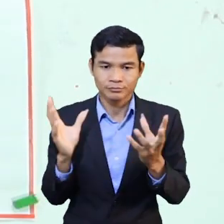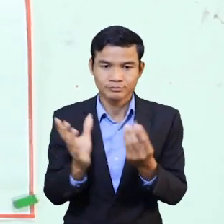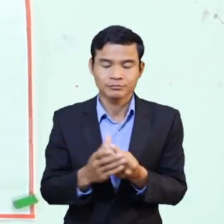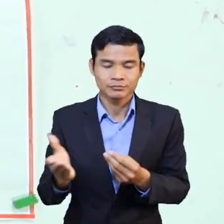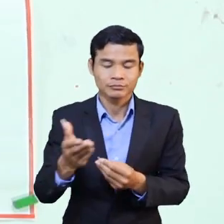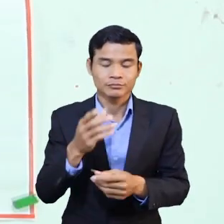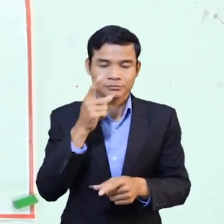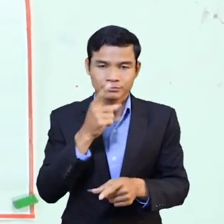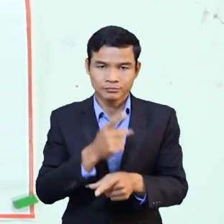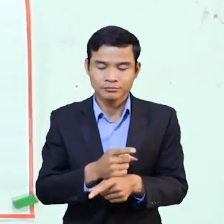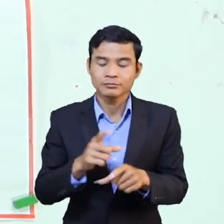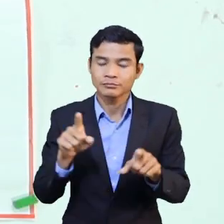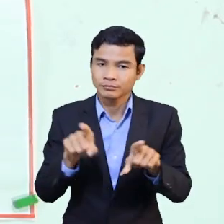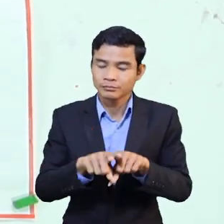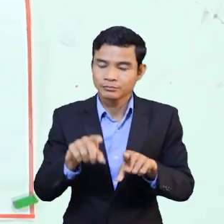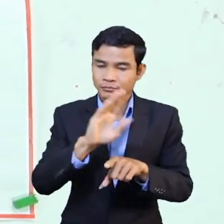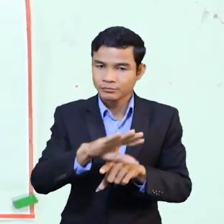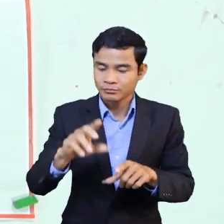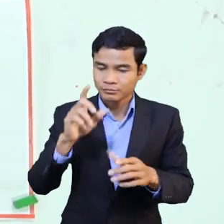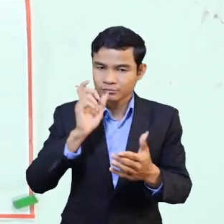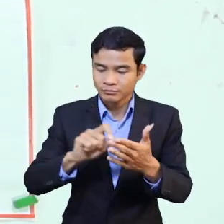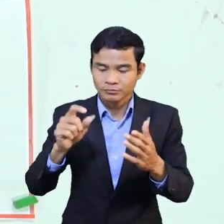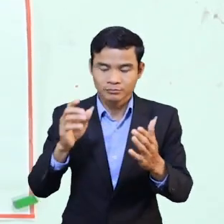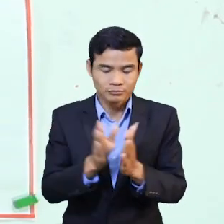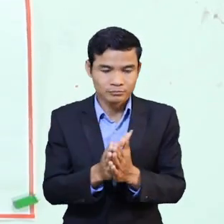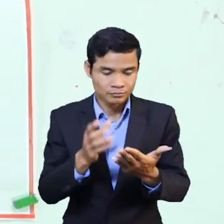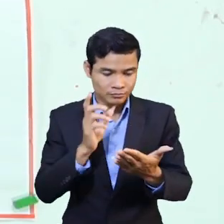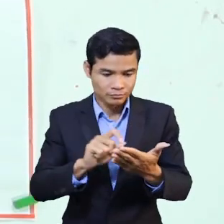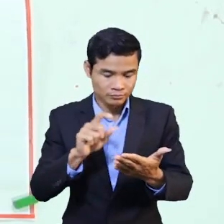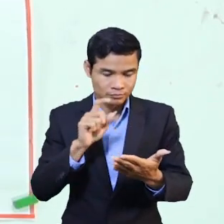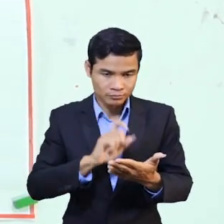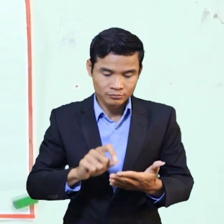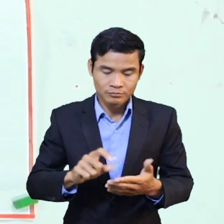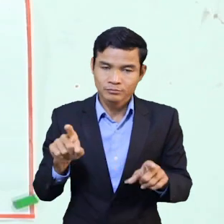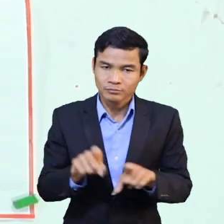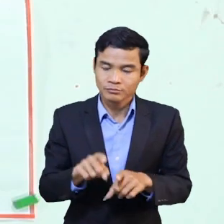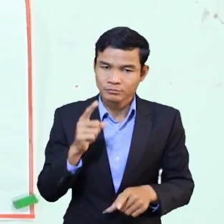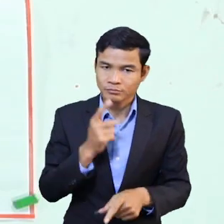trăm trâu đôi bia đại con sờ sê nè không sẽ phải được bà con đại được thế